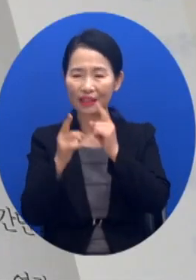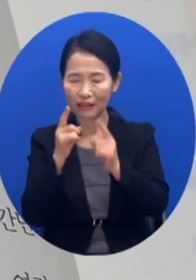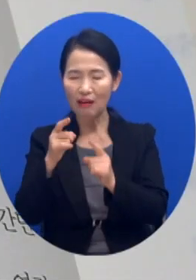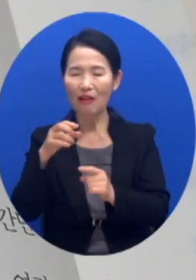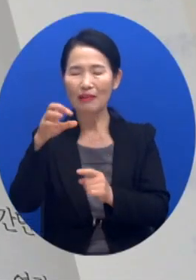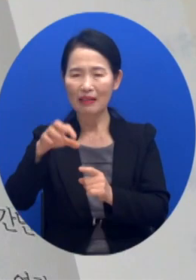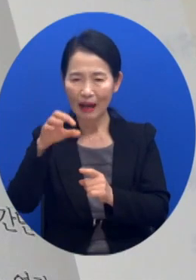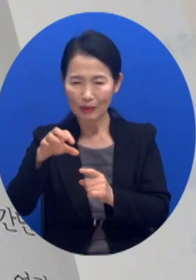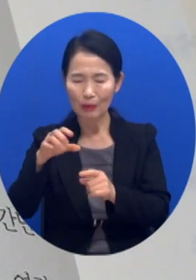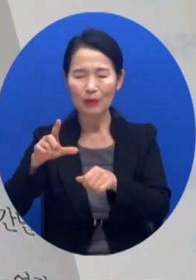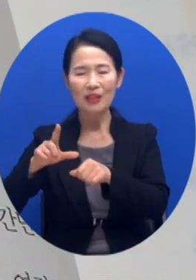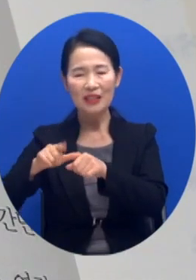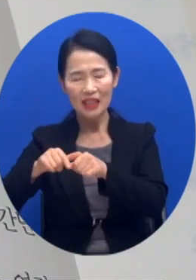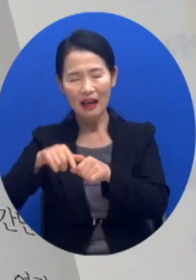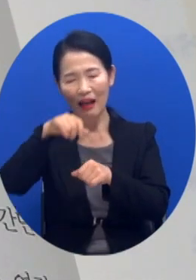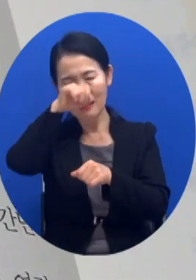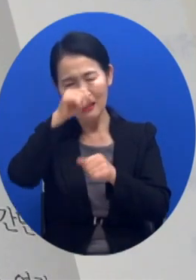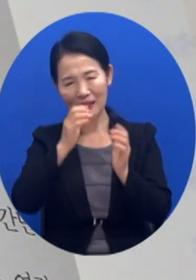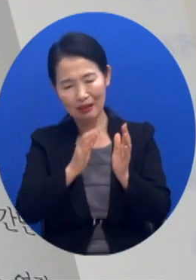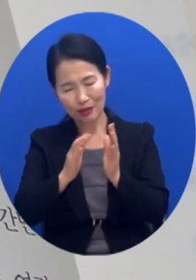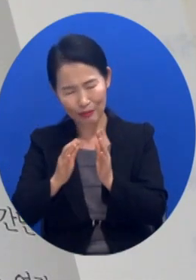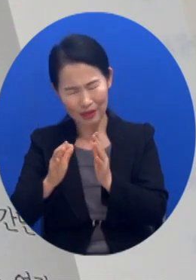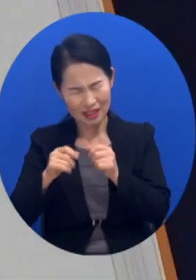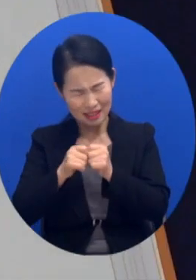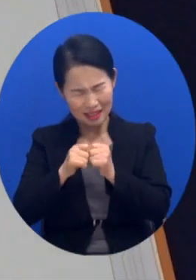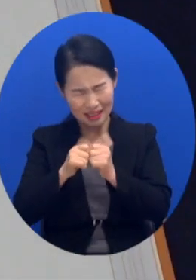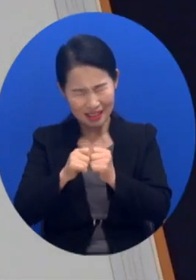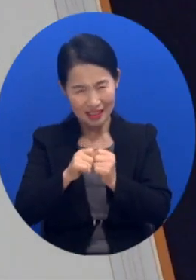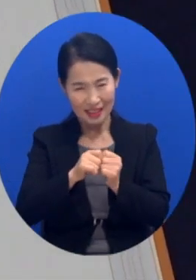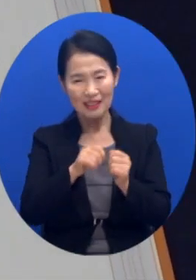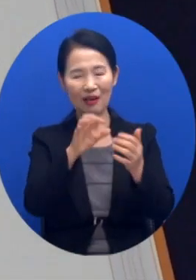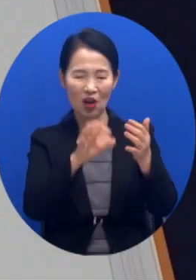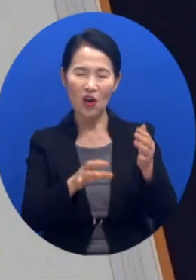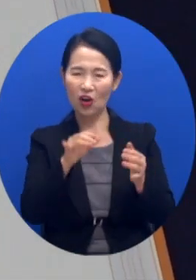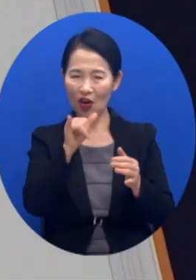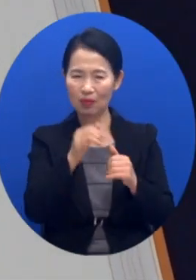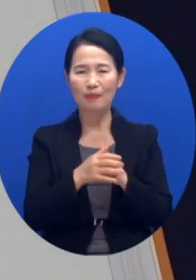시간, 예산 확보 등 세세한 준비 과정을 알려줍니다.